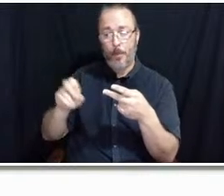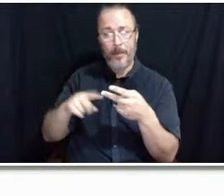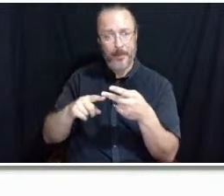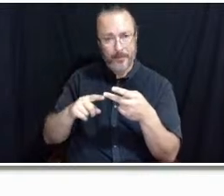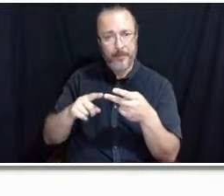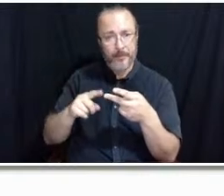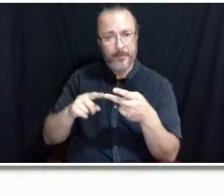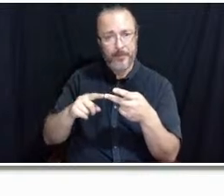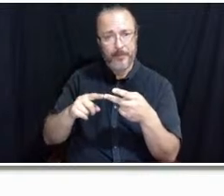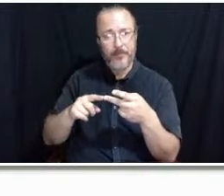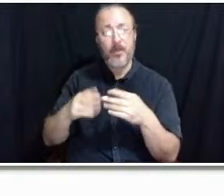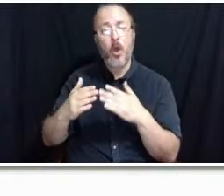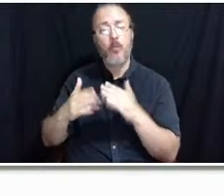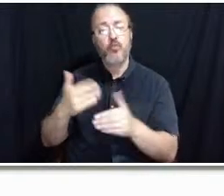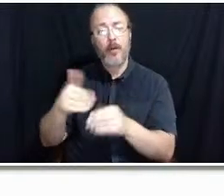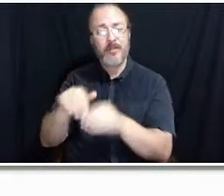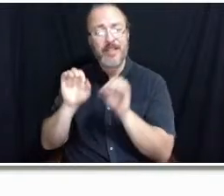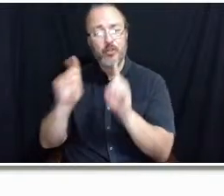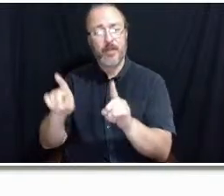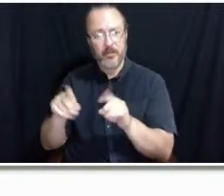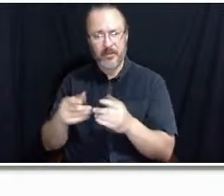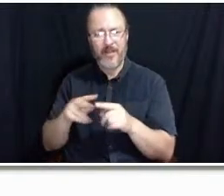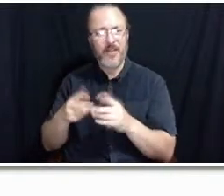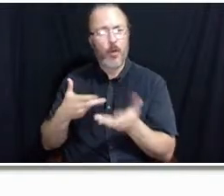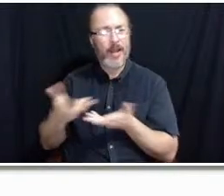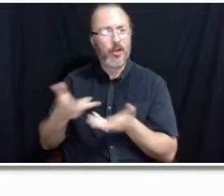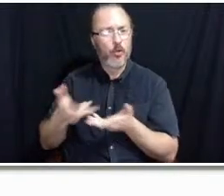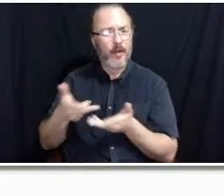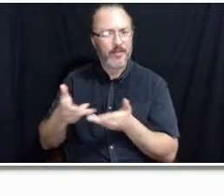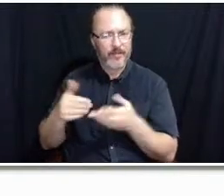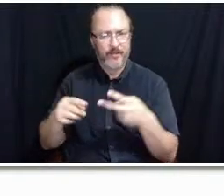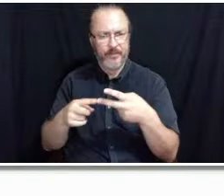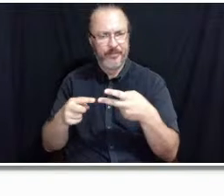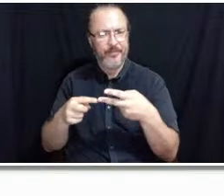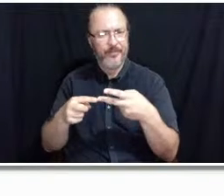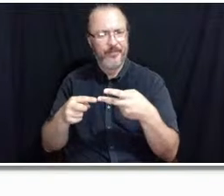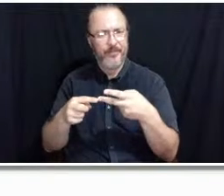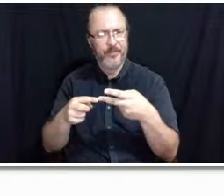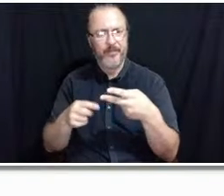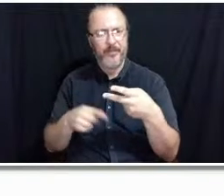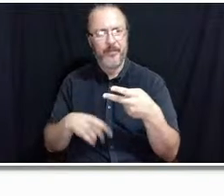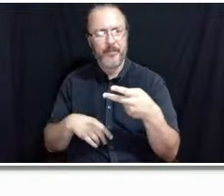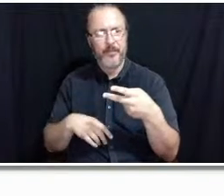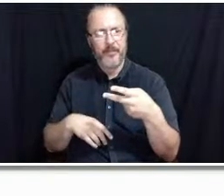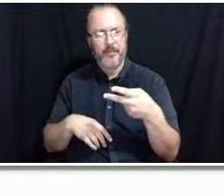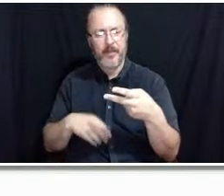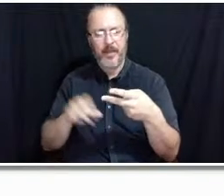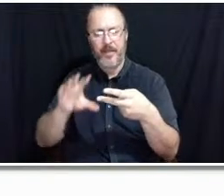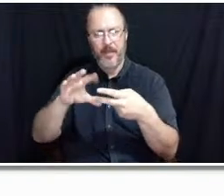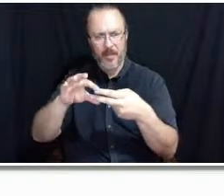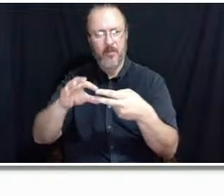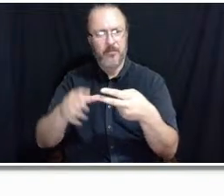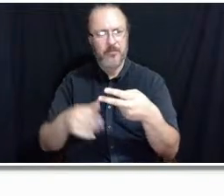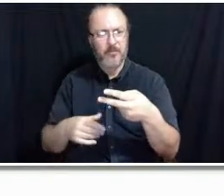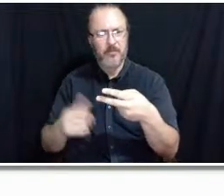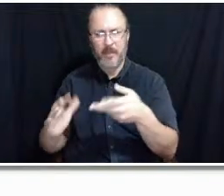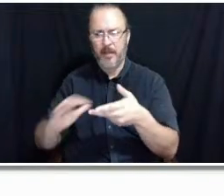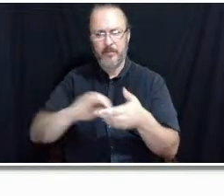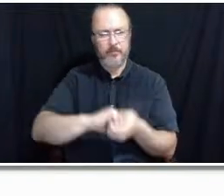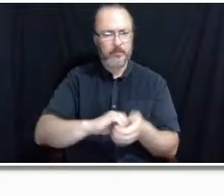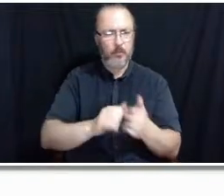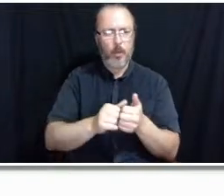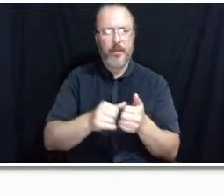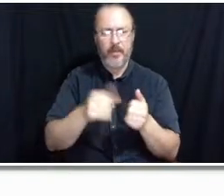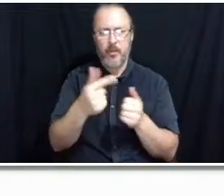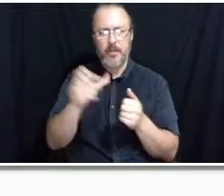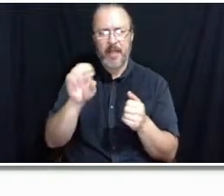les progrès dans l'éducation. C'est un site très interactif. Nous vous invitons à utiliser le site Scope, car cela complète